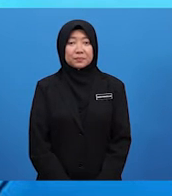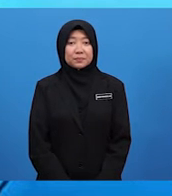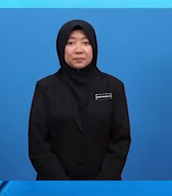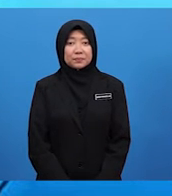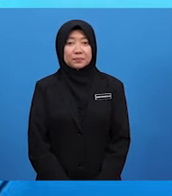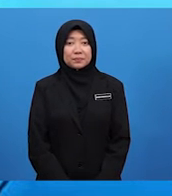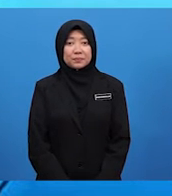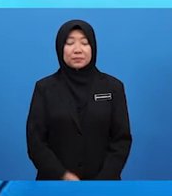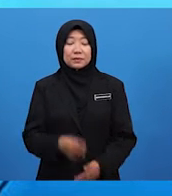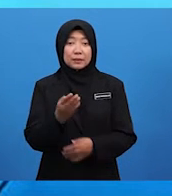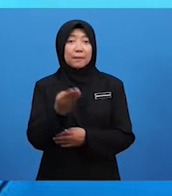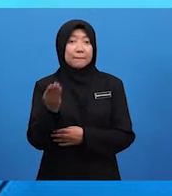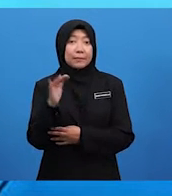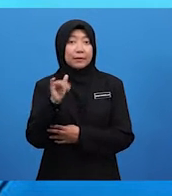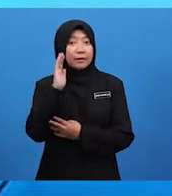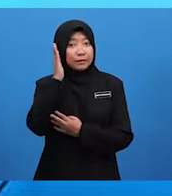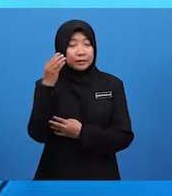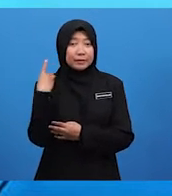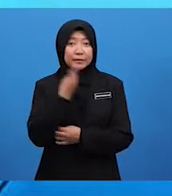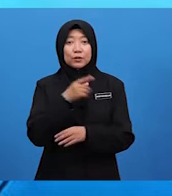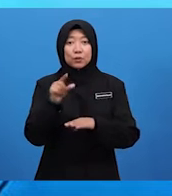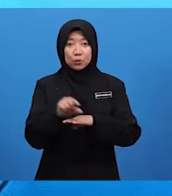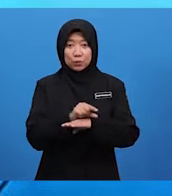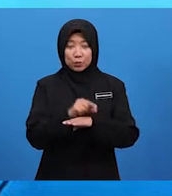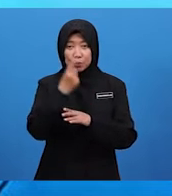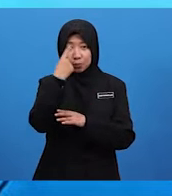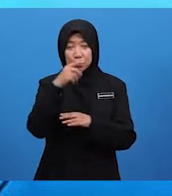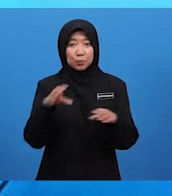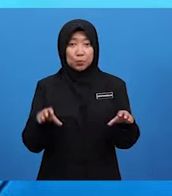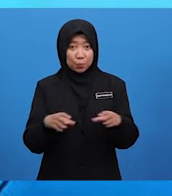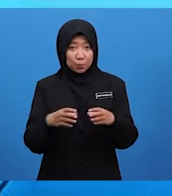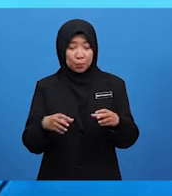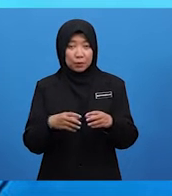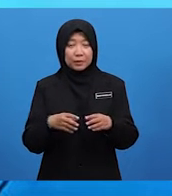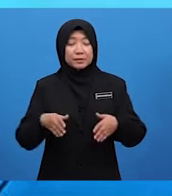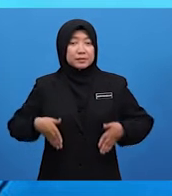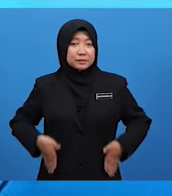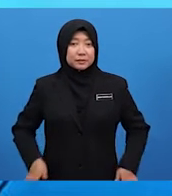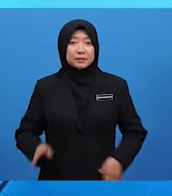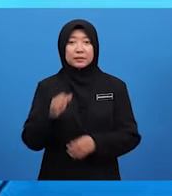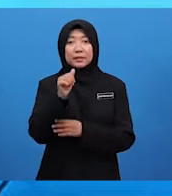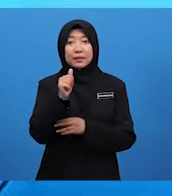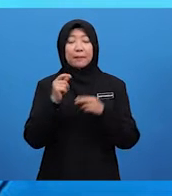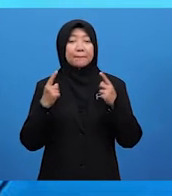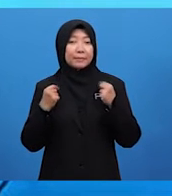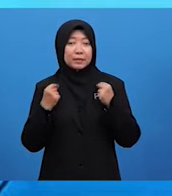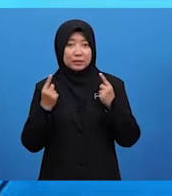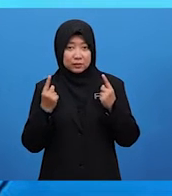Murid-murid, bahan yang akan kita gunakan untuk menghasilkan skirt able risu